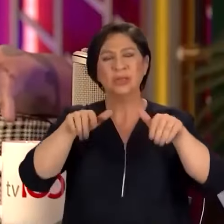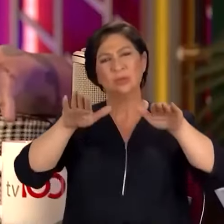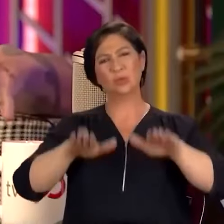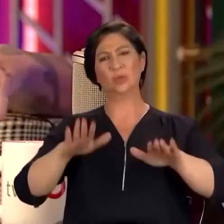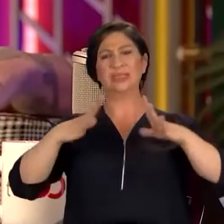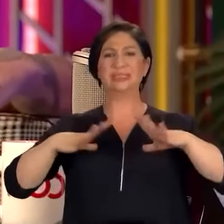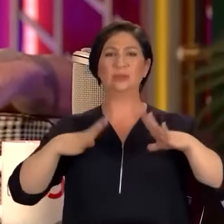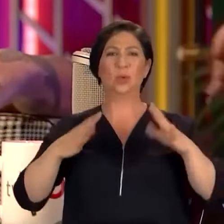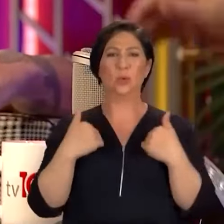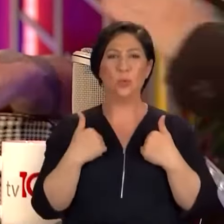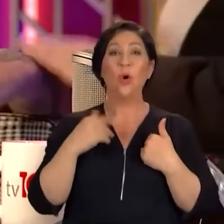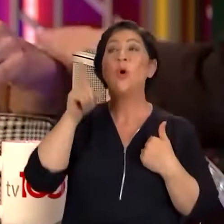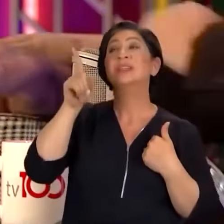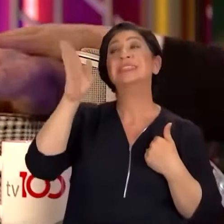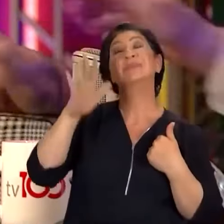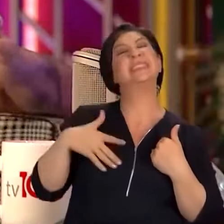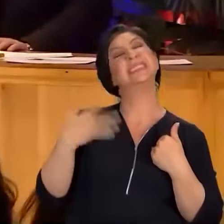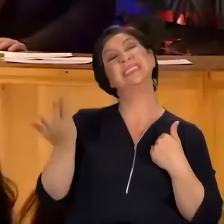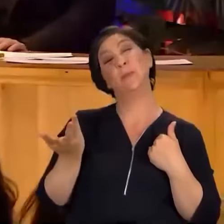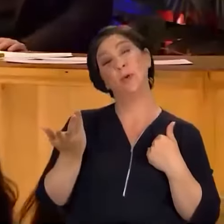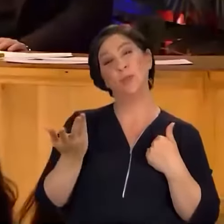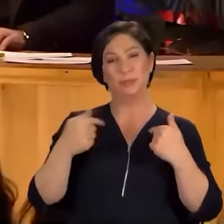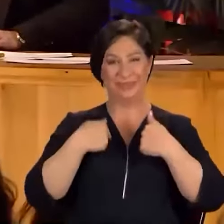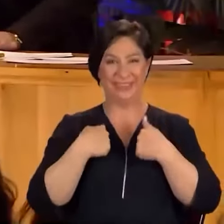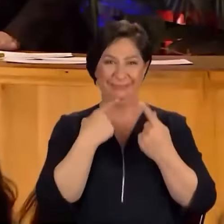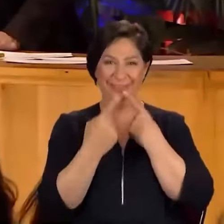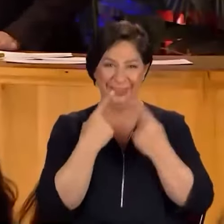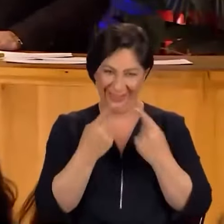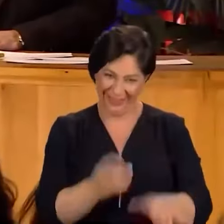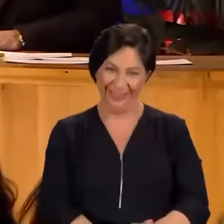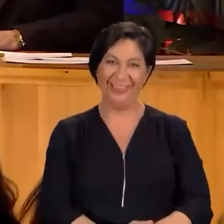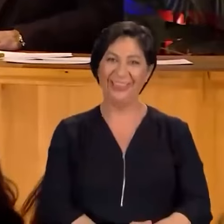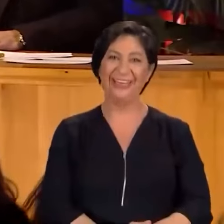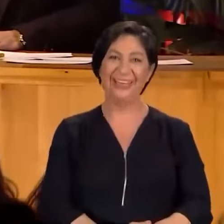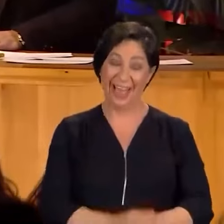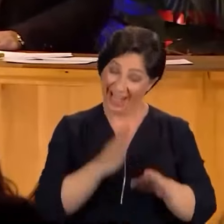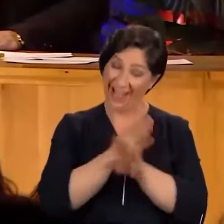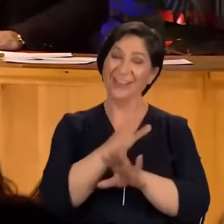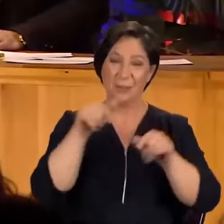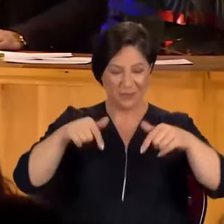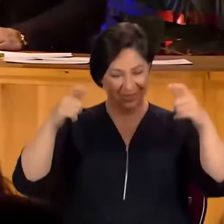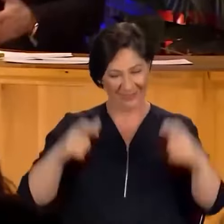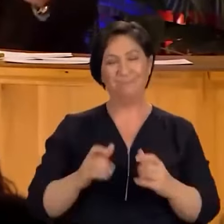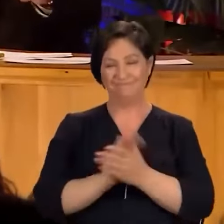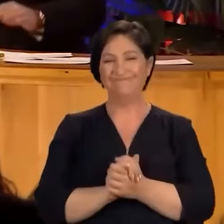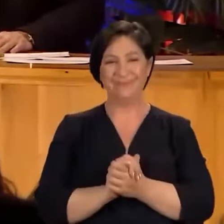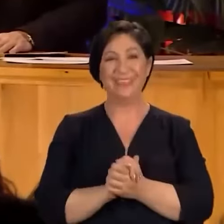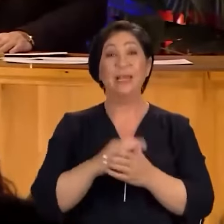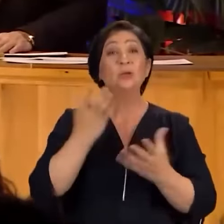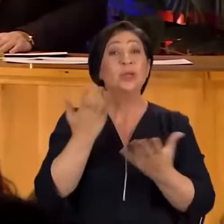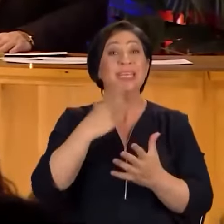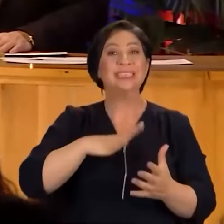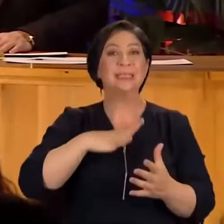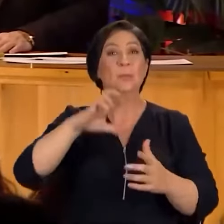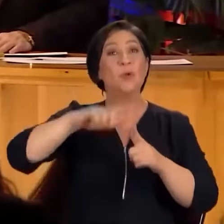burada çıkmak istiyorum. Orada çıkmak istemiyorsam. Bizden bahsediyor. Evet. Kabar eden. Için. Kabar eden. Evet. Çünkü istediğim bir